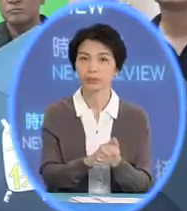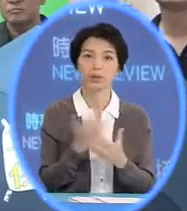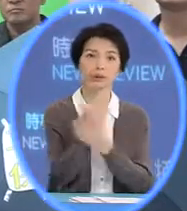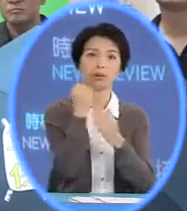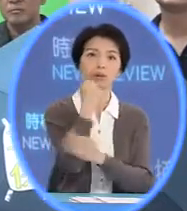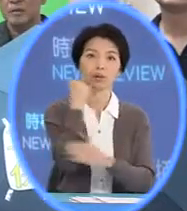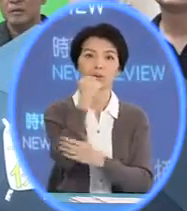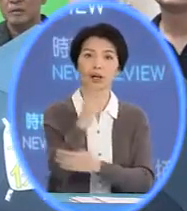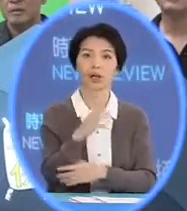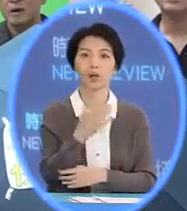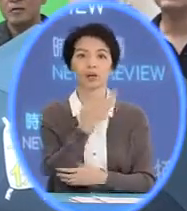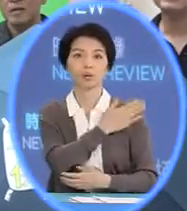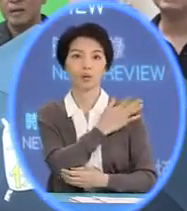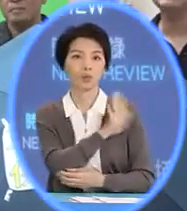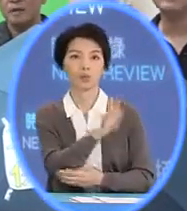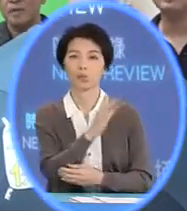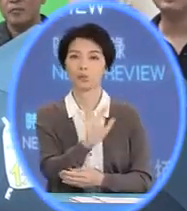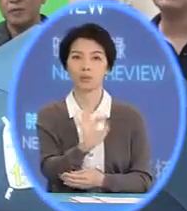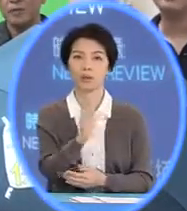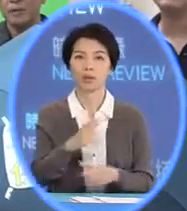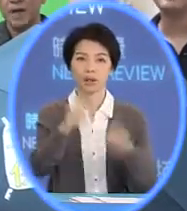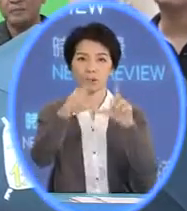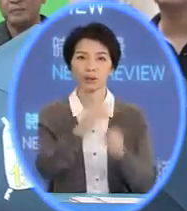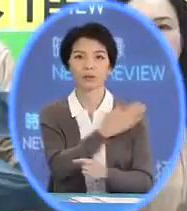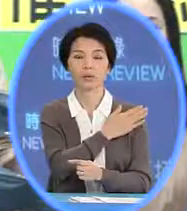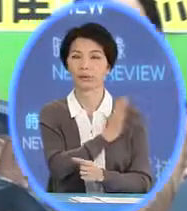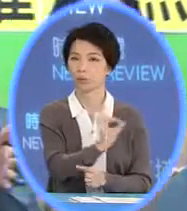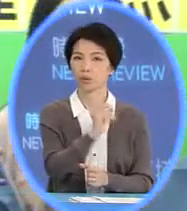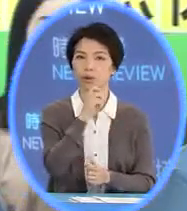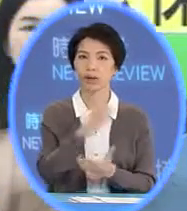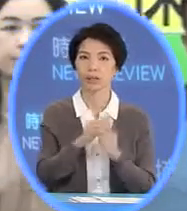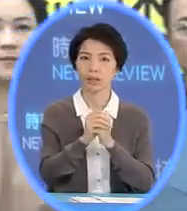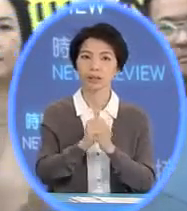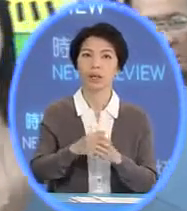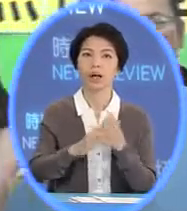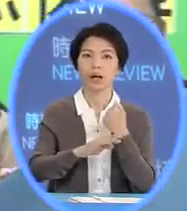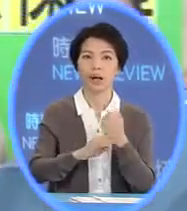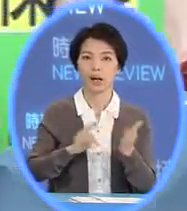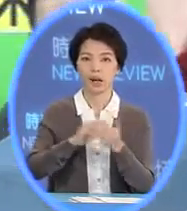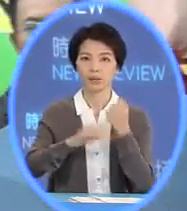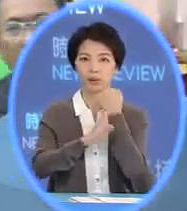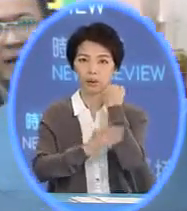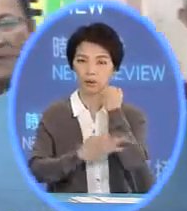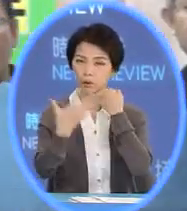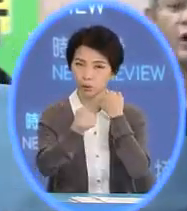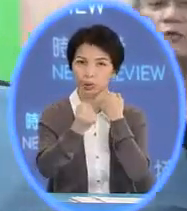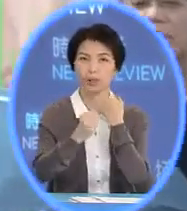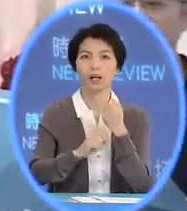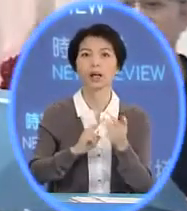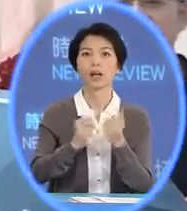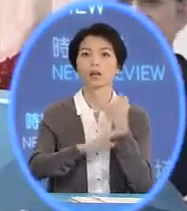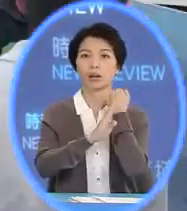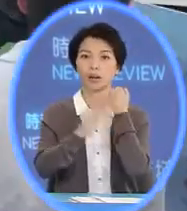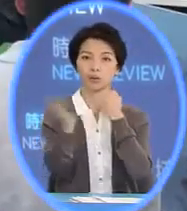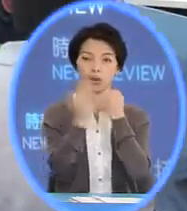林鄭縮骨冇承擔。 抗議林鄭縮骨冇承擔， 要求立法颱風權益， 要求立法颱風